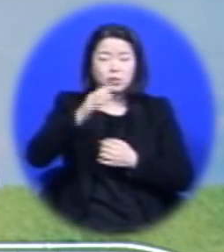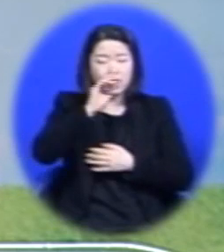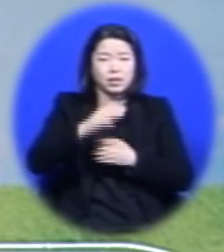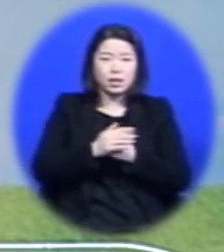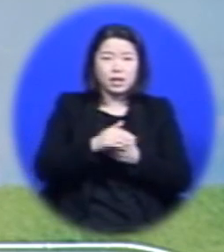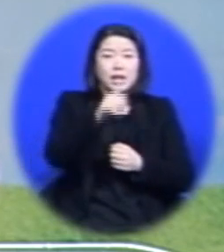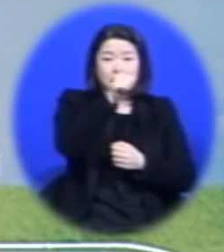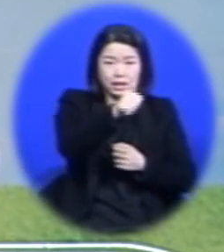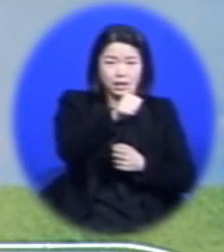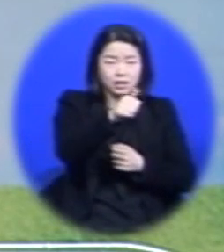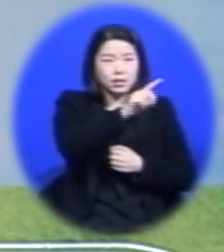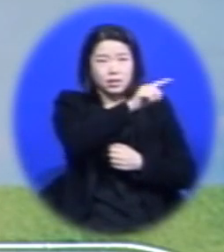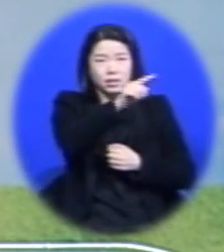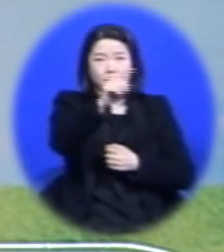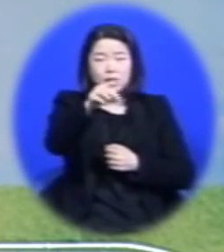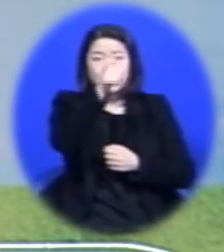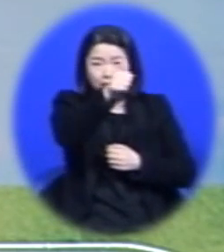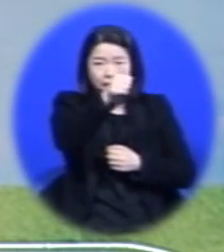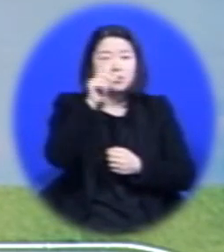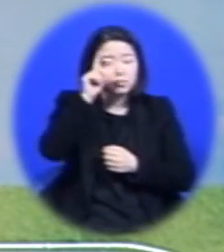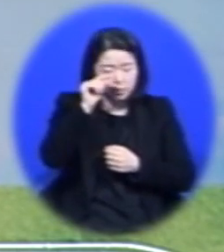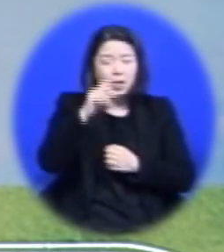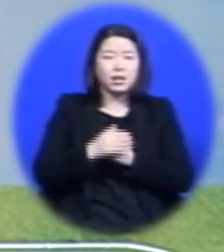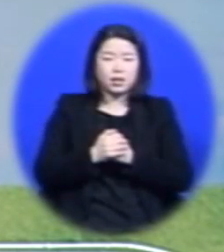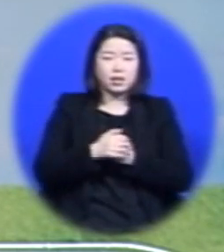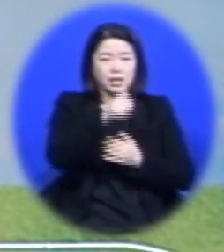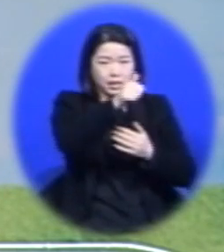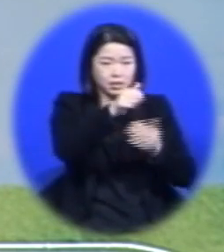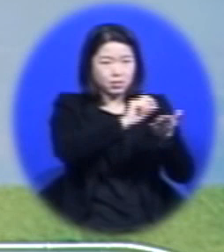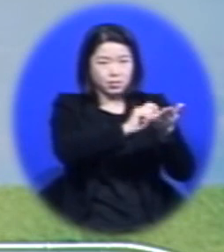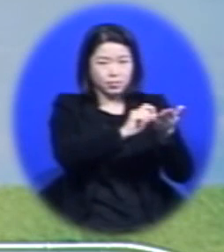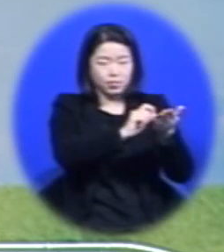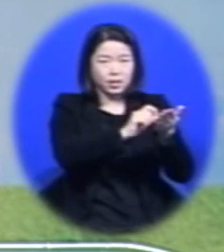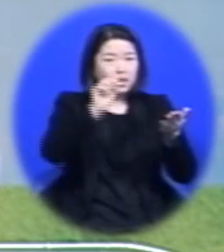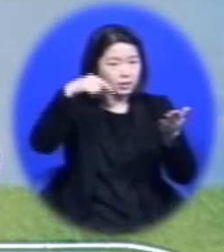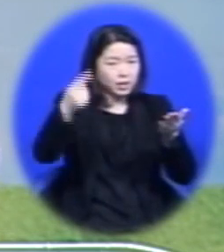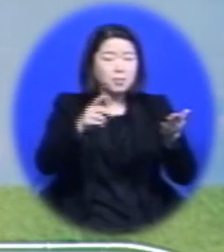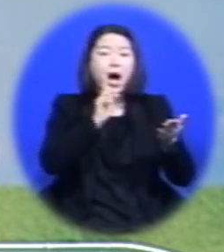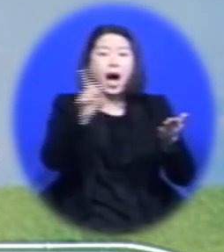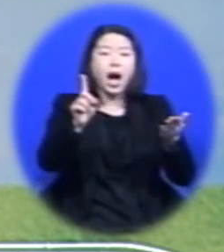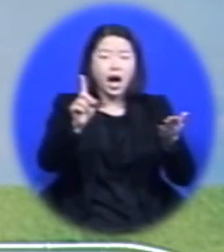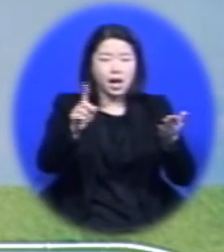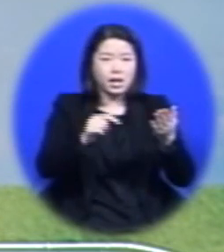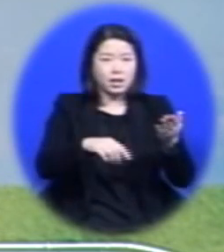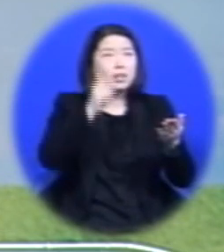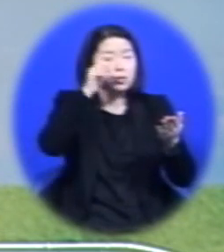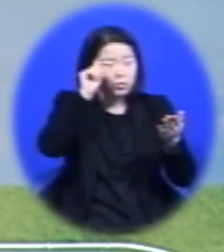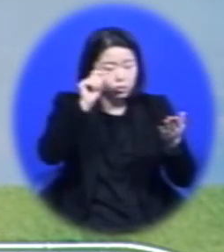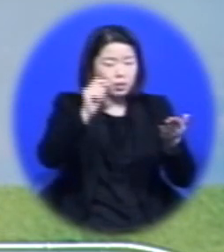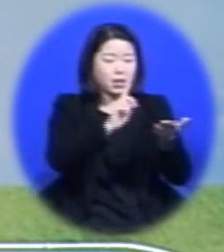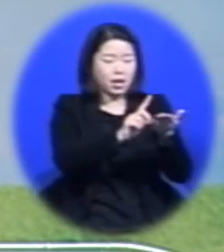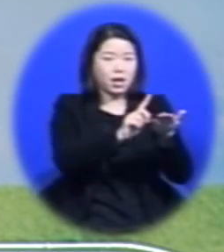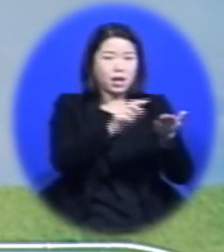시라고 하는 부분이 오면 늘어간다 거에요 그럼 히 율 그 다음에 아 눈을 깜박거려